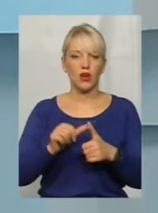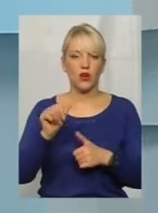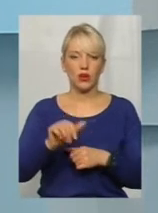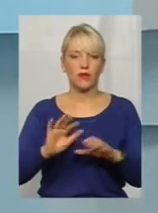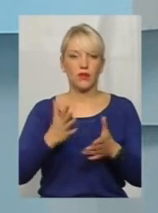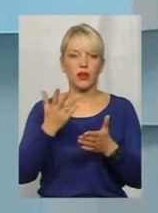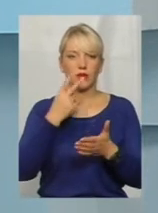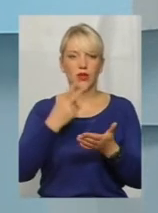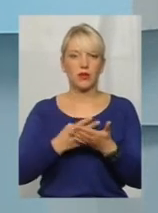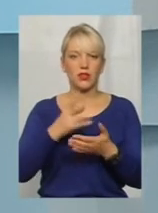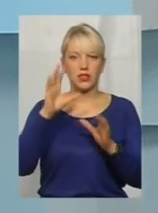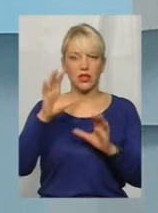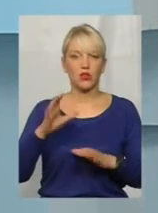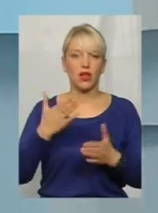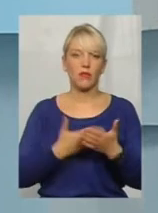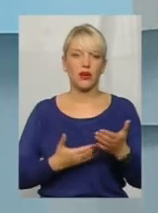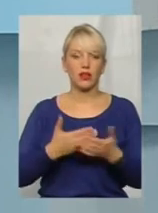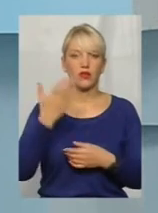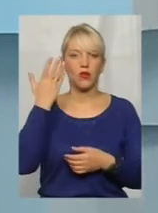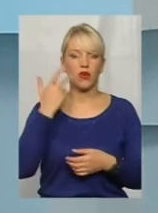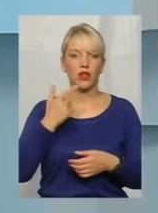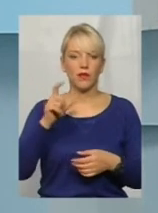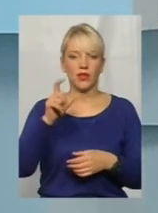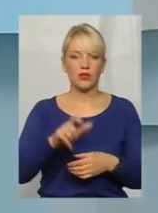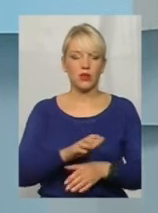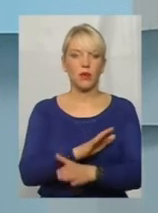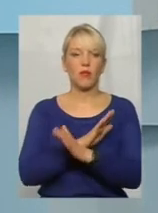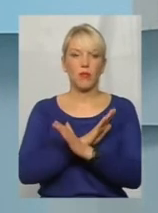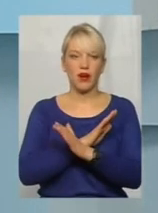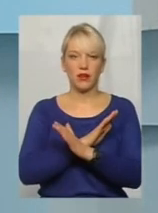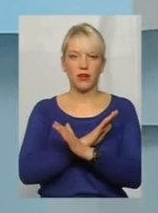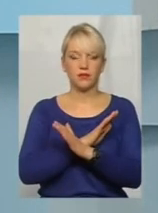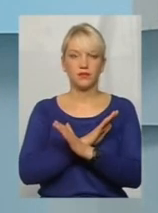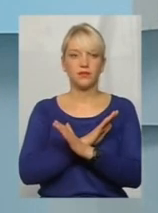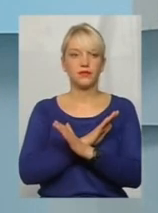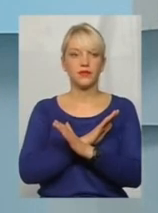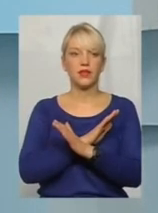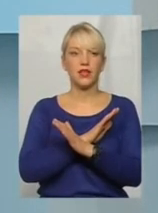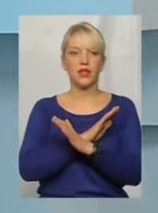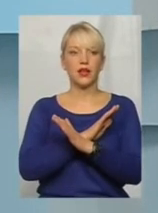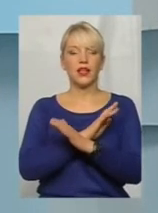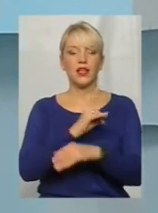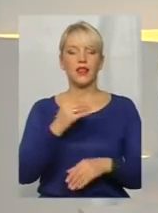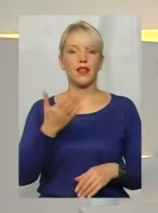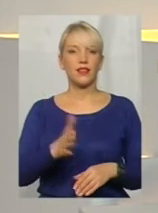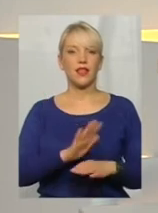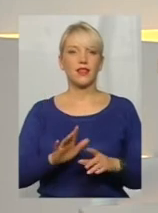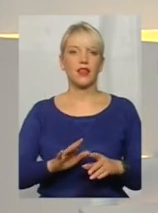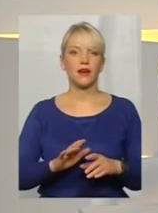передбачені законодавством. Наприклад, коли особа померла, на неї не поширюється вже ця